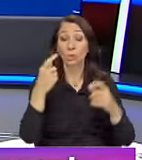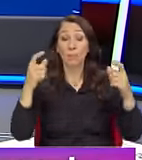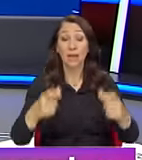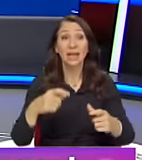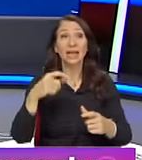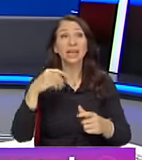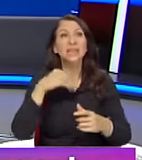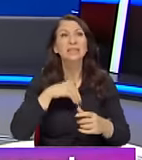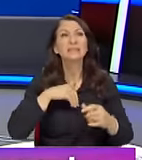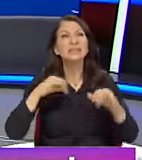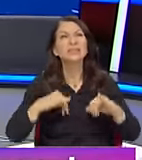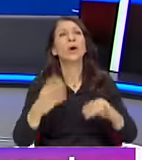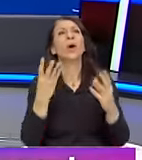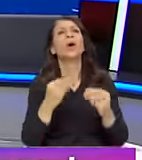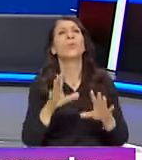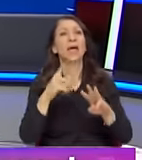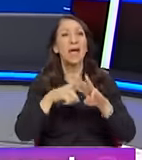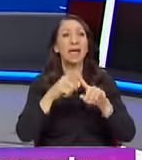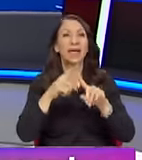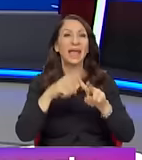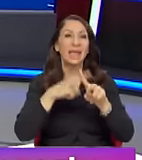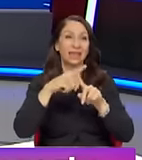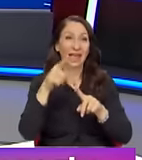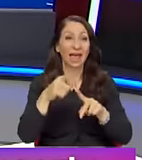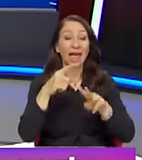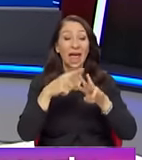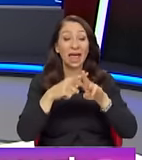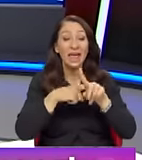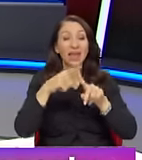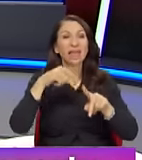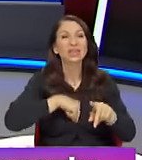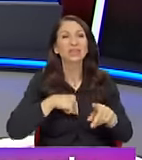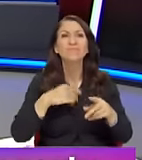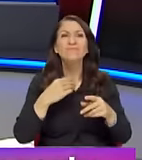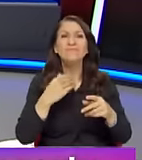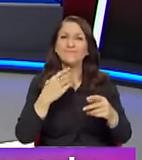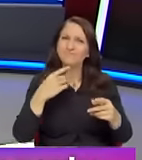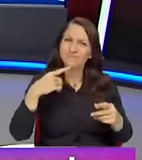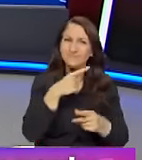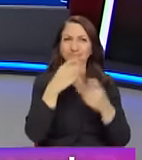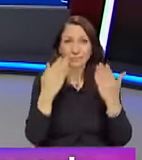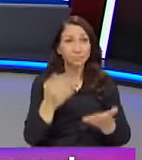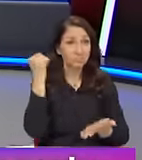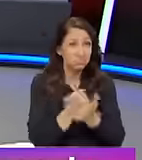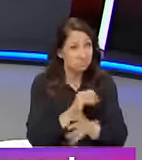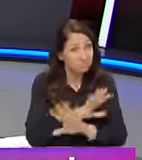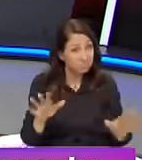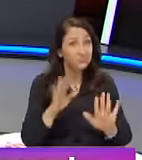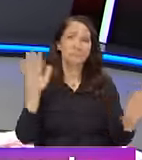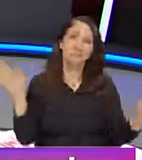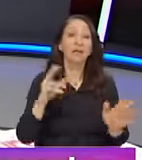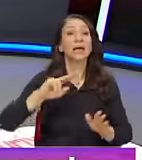meydanda içimize sinmeyen uygulama EYT dedi. EYT içine sinmese de Cumhurbaşkanı'nın çıktı mı? Çıktı.